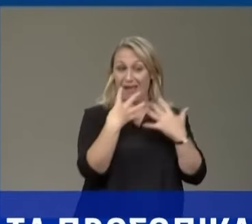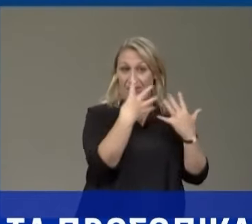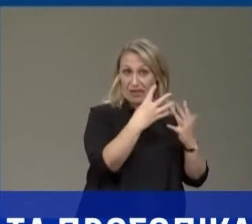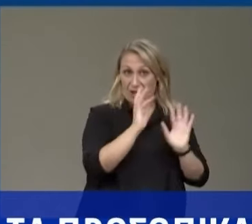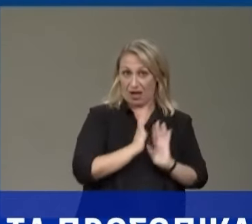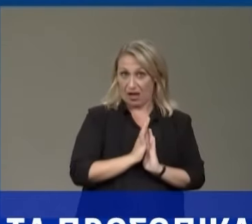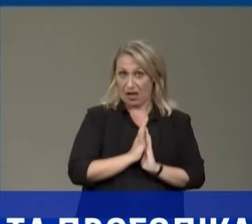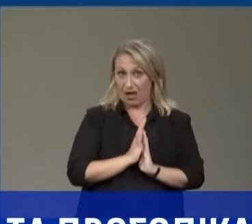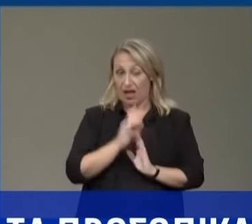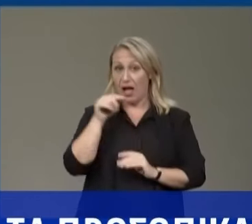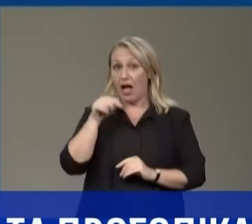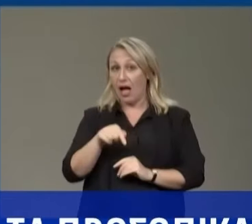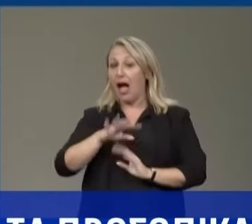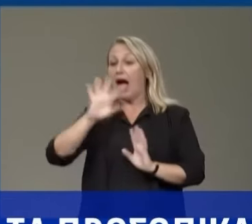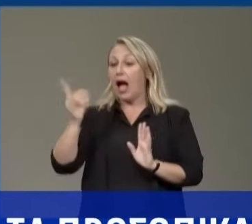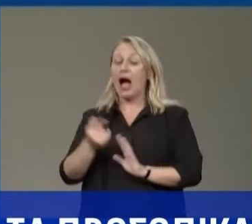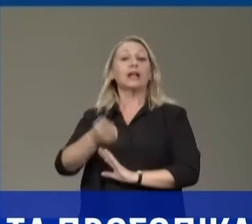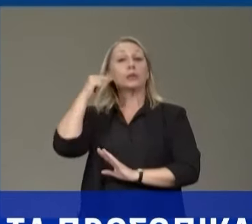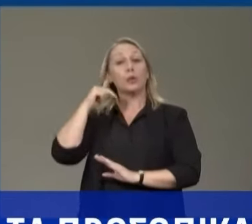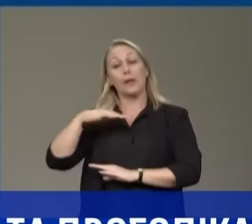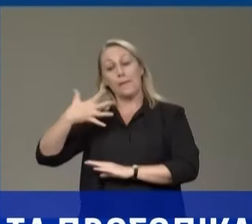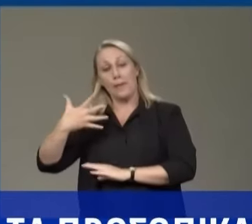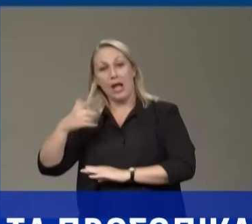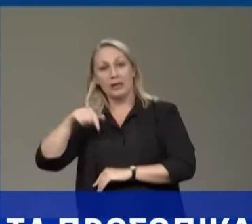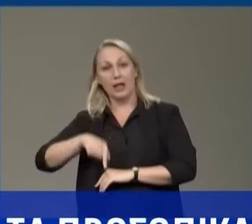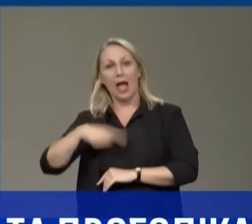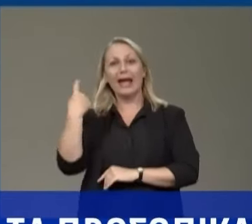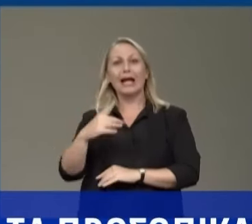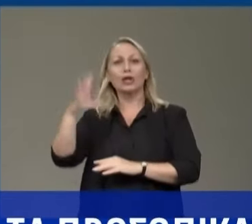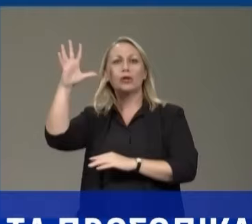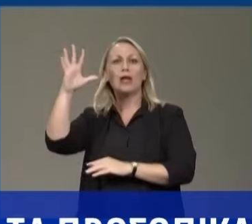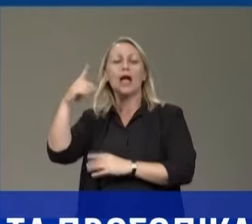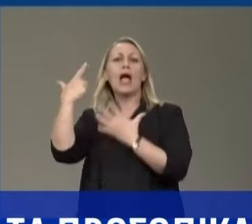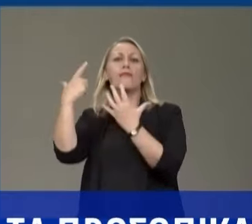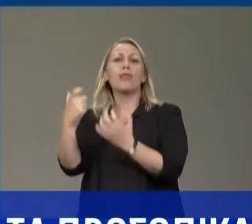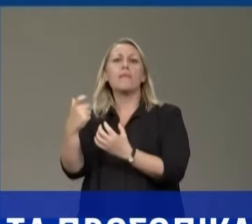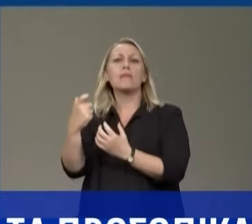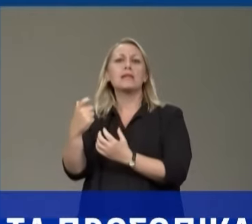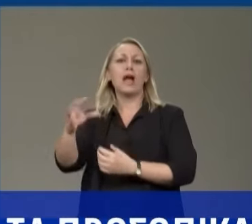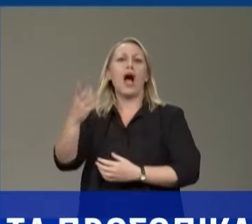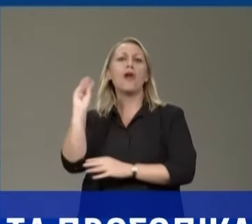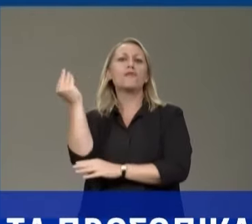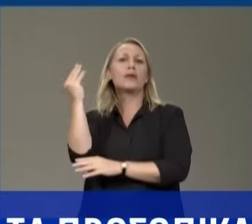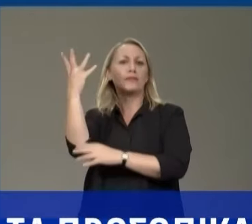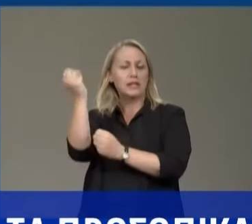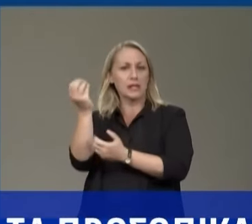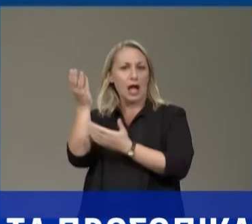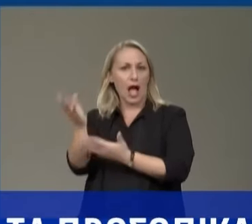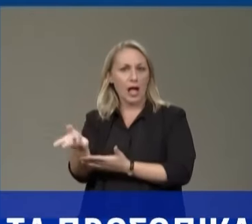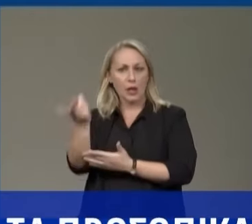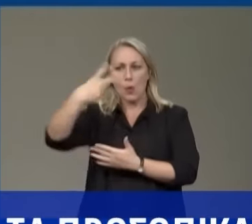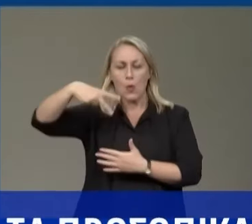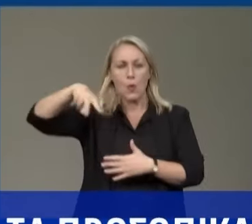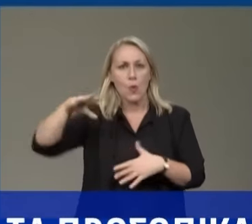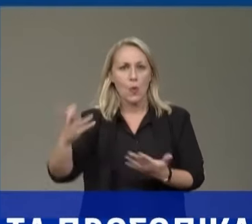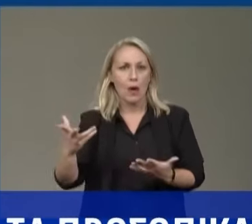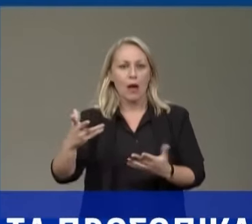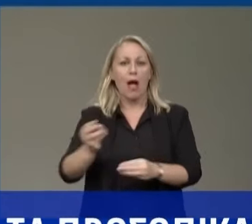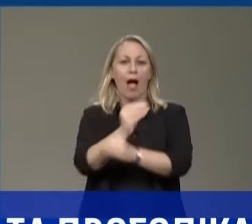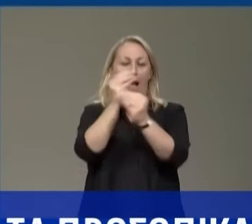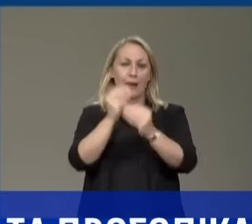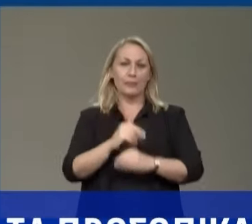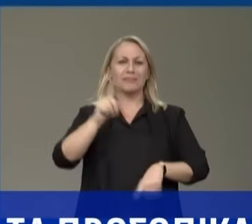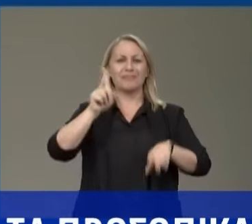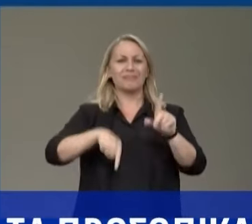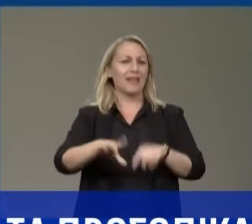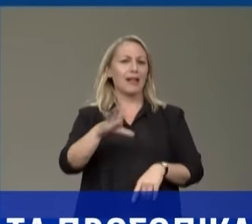Νέα Δημοκρατία θα είχε πάνω από 170 έδρες. Θα είχε μια πολύ πολύ άνετη, ακόμα πιο άνετη αυτοδυναμία από αυτή την οποία πέτυχε. Άρα σε αυτούς οι οποίοι